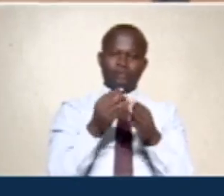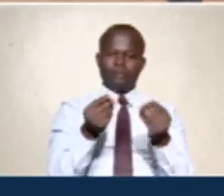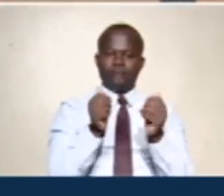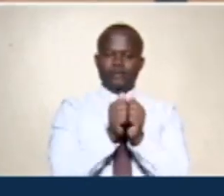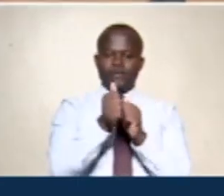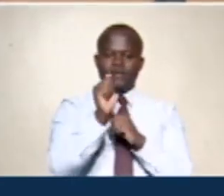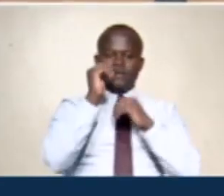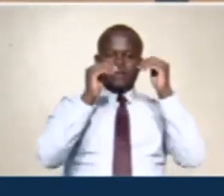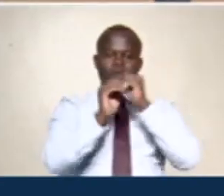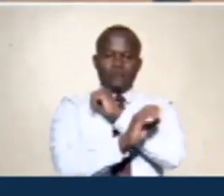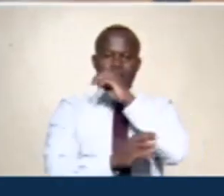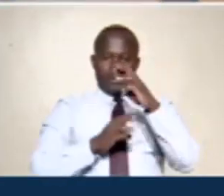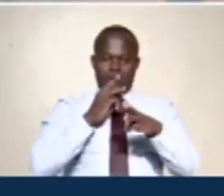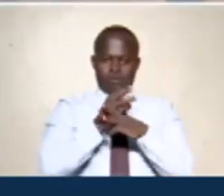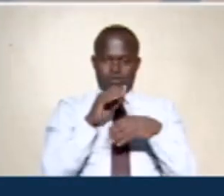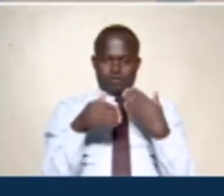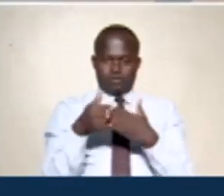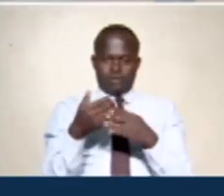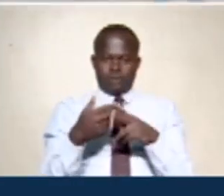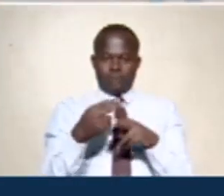nyamara kuri rw'isi u Rwanda rumankire kugero cya